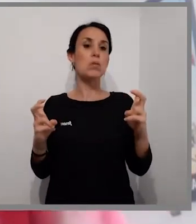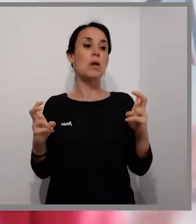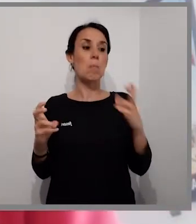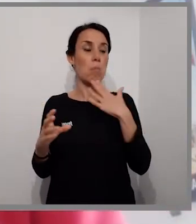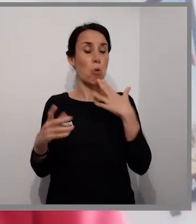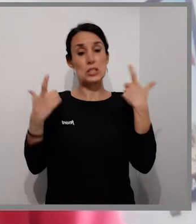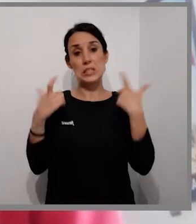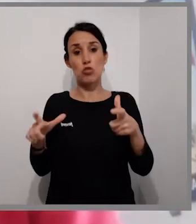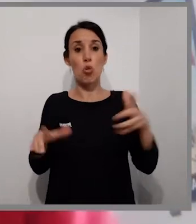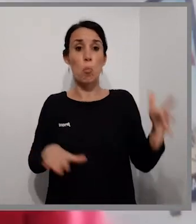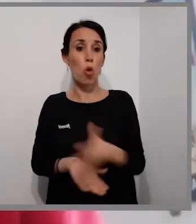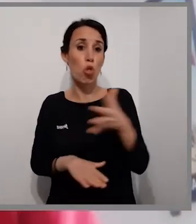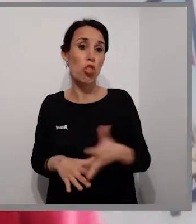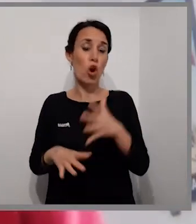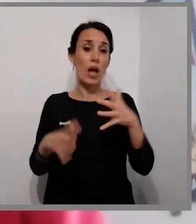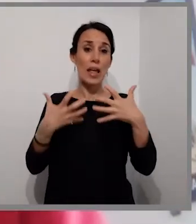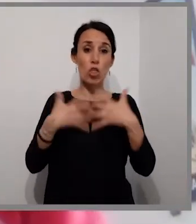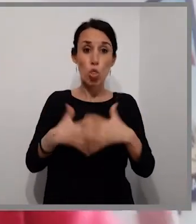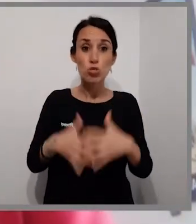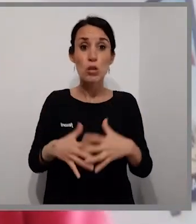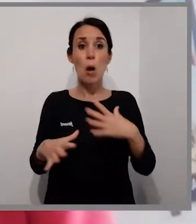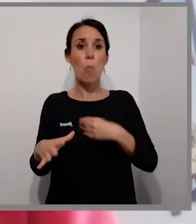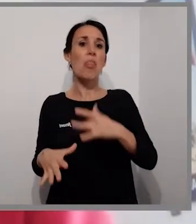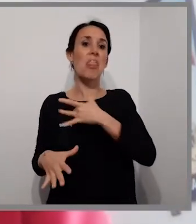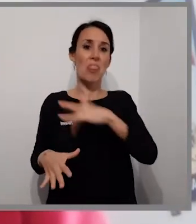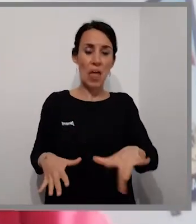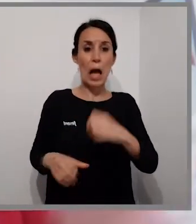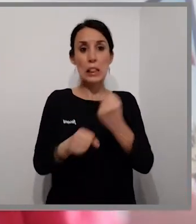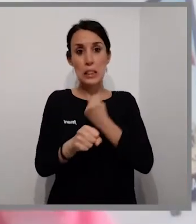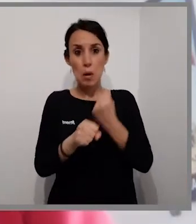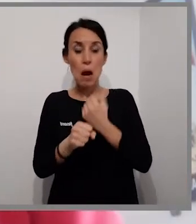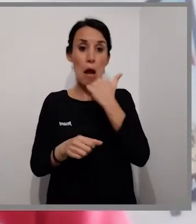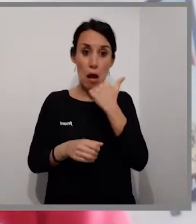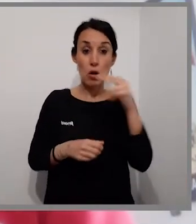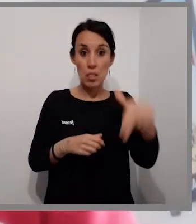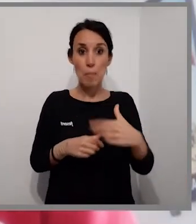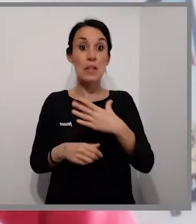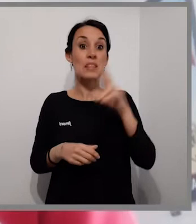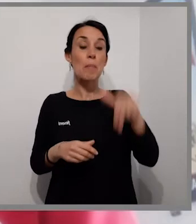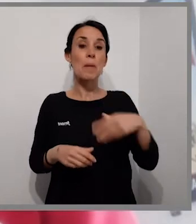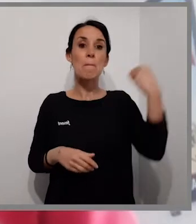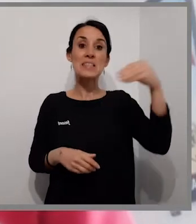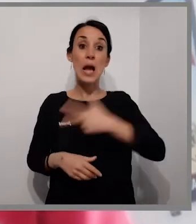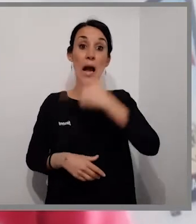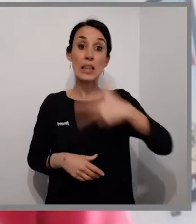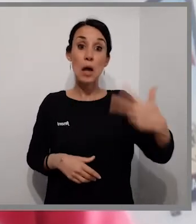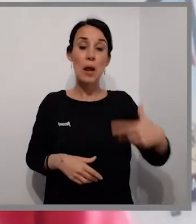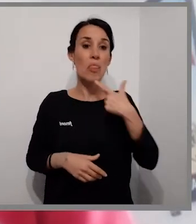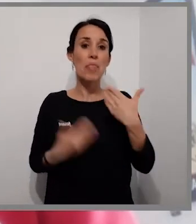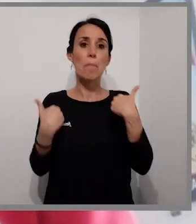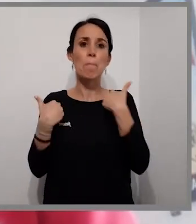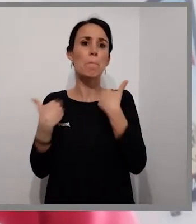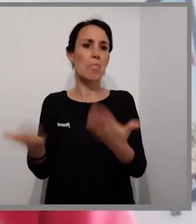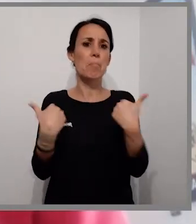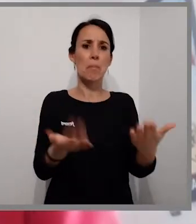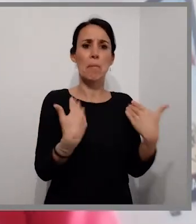el sector de la construcció, de la indústria, podrà tornar a treballar. i també s'ha pronunciat el president de Cantàbria dient que va